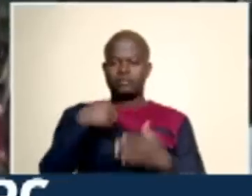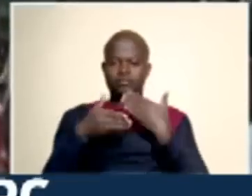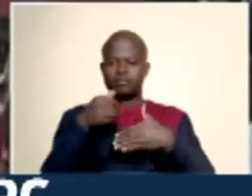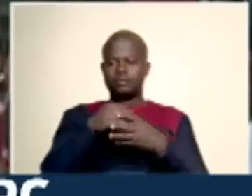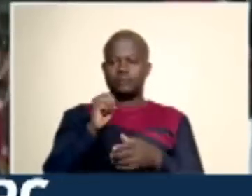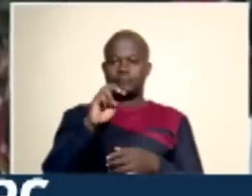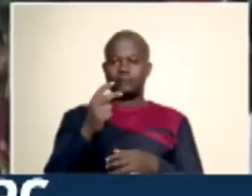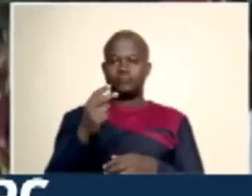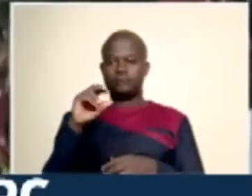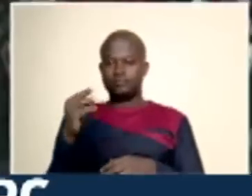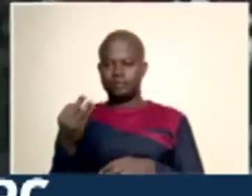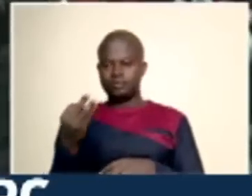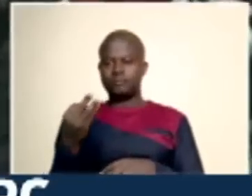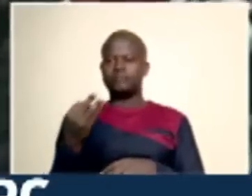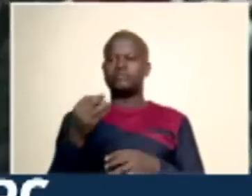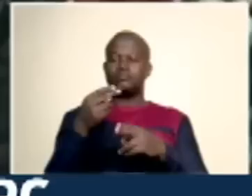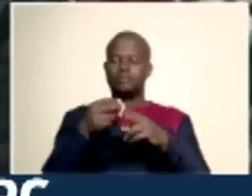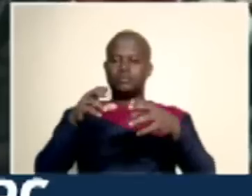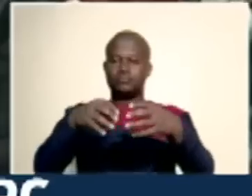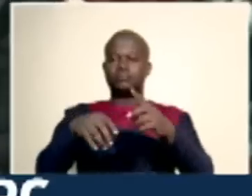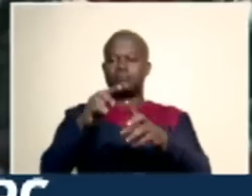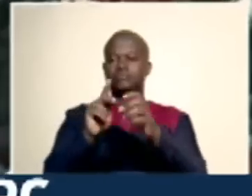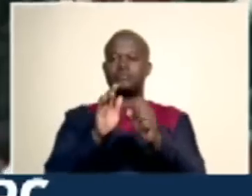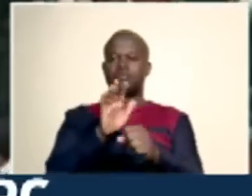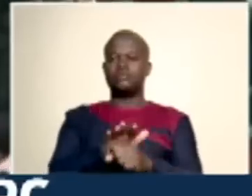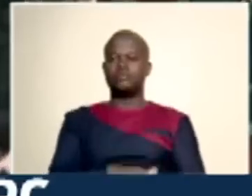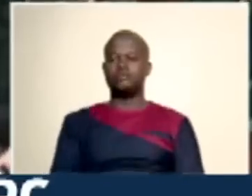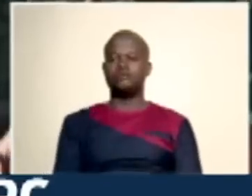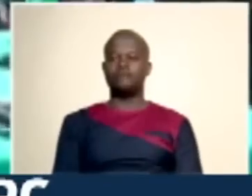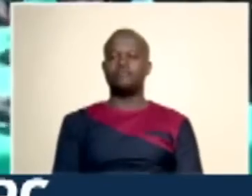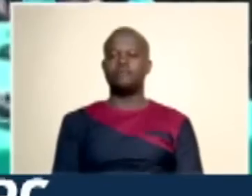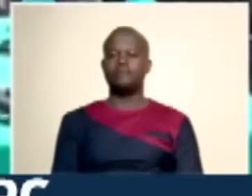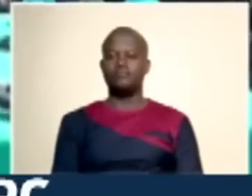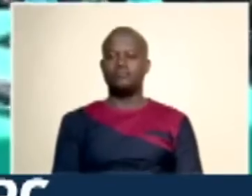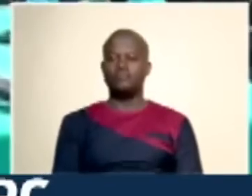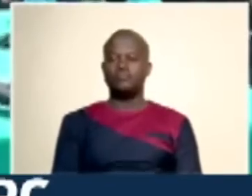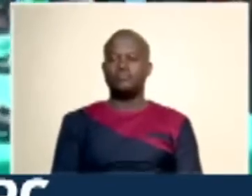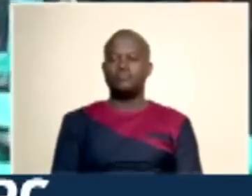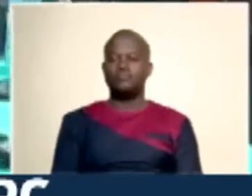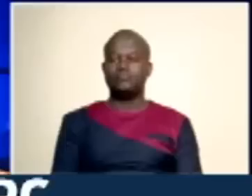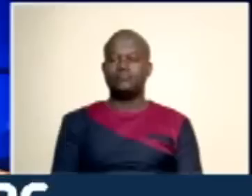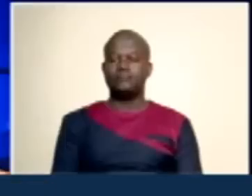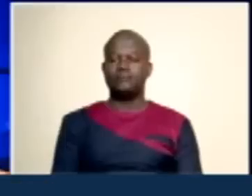na M23 bwita umutwe w'iterabwoba Diva Wayo, Televiziyo Rwanda.